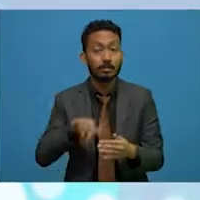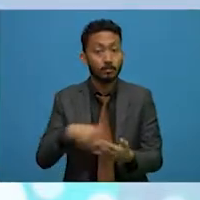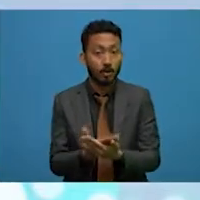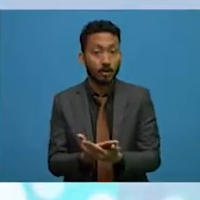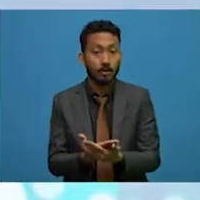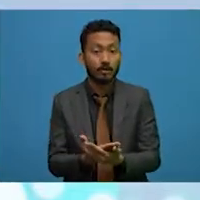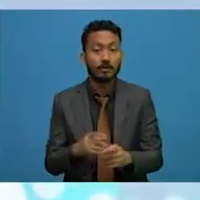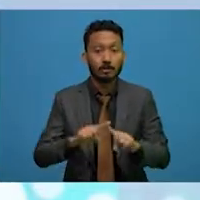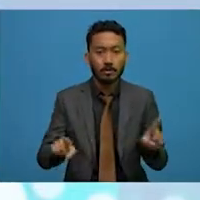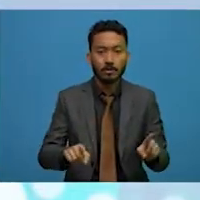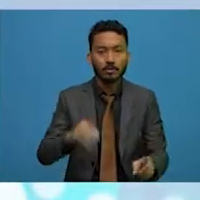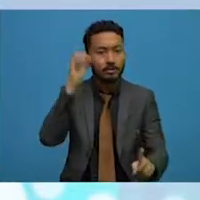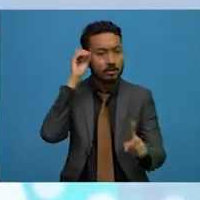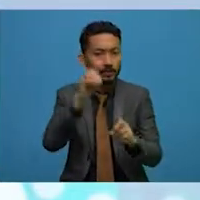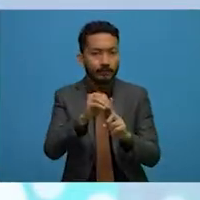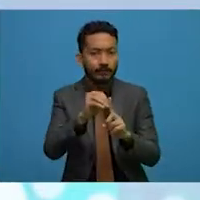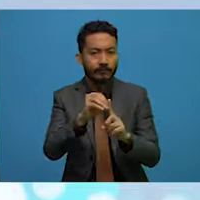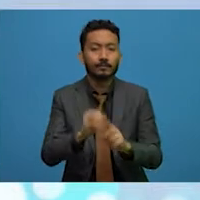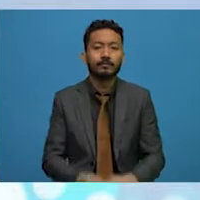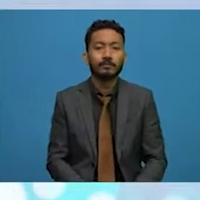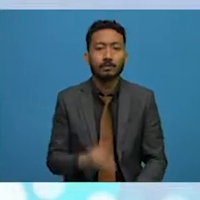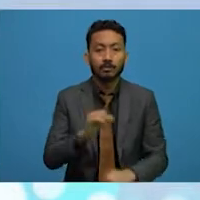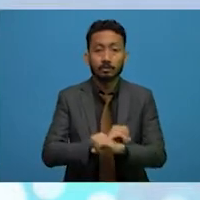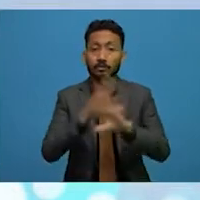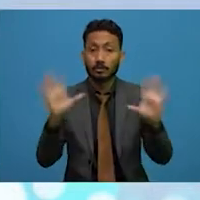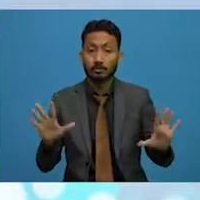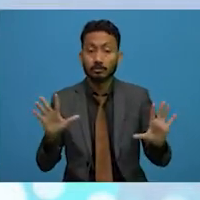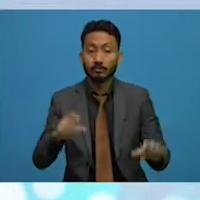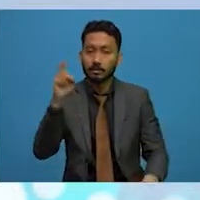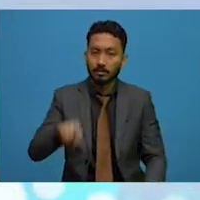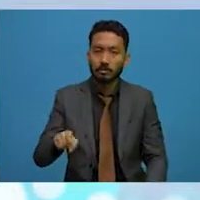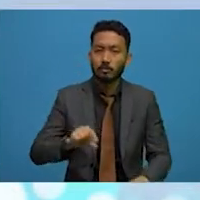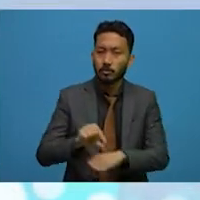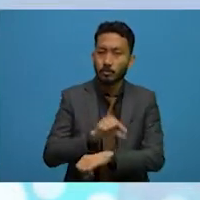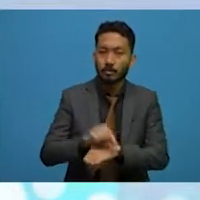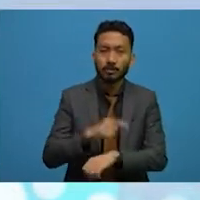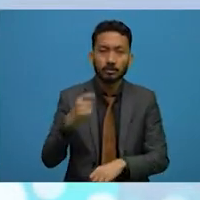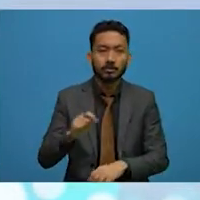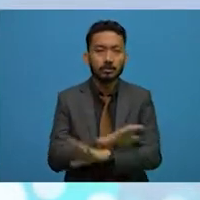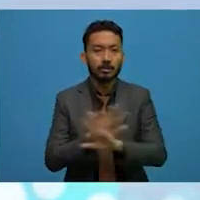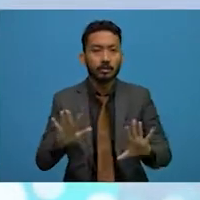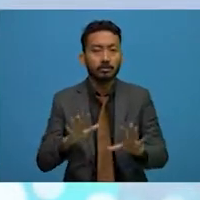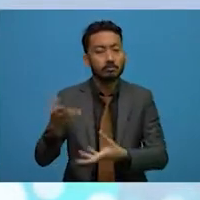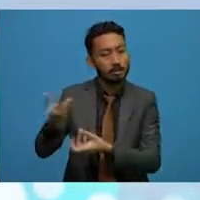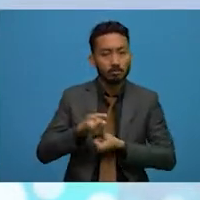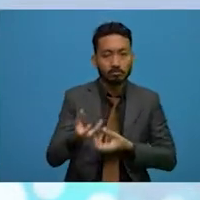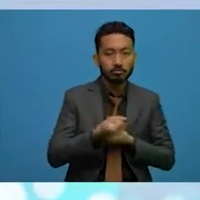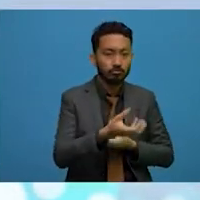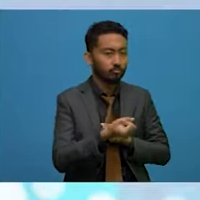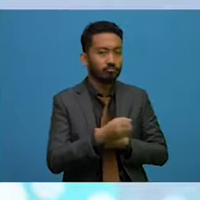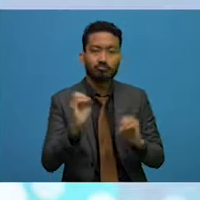Tanpa objektif atau hala tuju yang jelas, sudah pasti penggunaan teks tidak mampu menarik perhatian